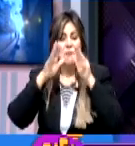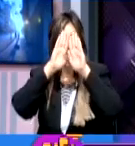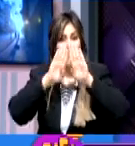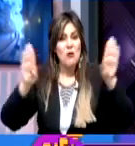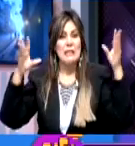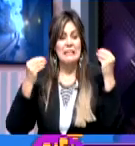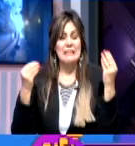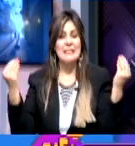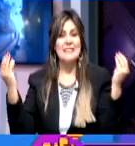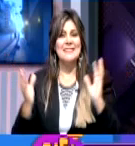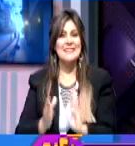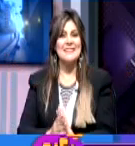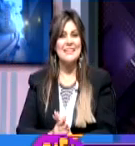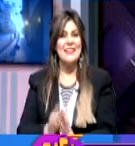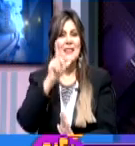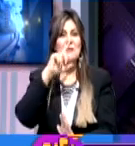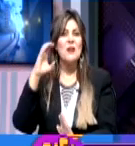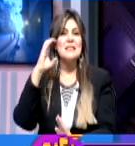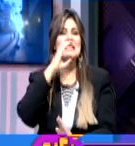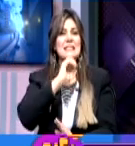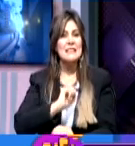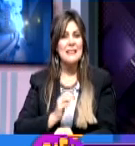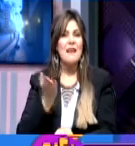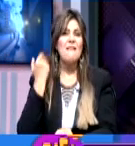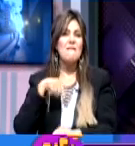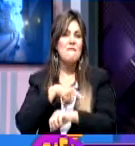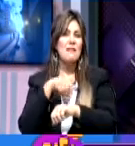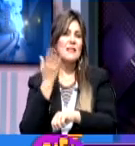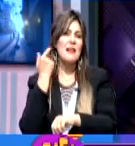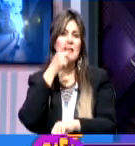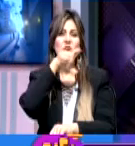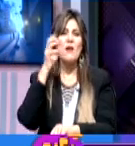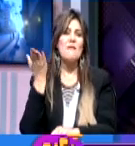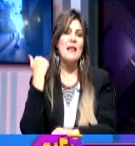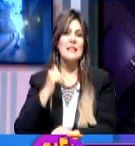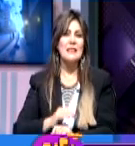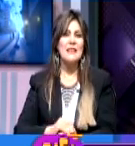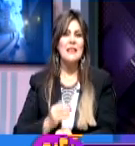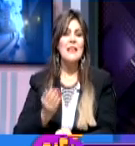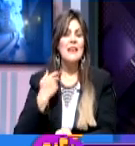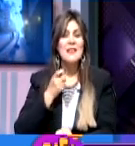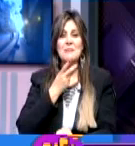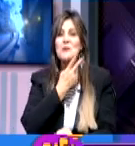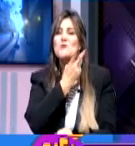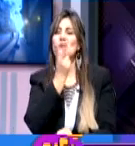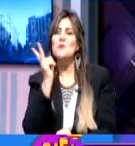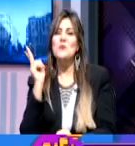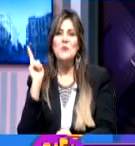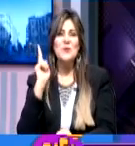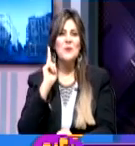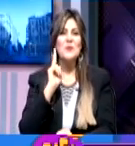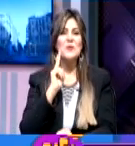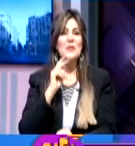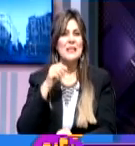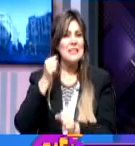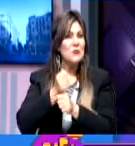جدا. يمكن السيد رئيس الجمهوريه كان الفتره اللي فاتت الشهر اللي فات كان رايح يتفقد هي